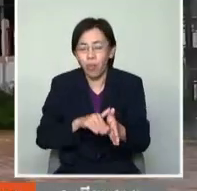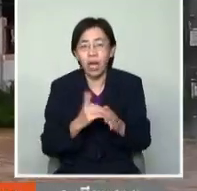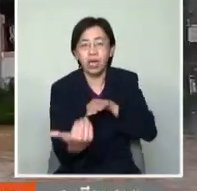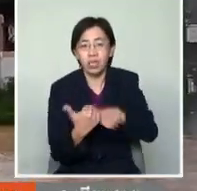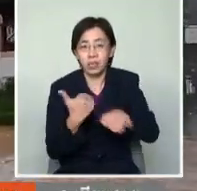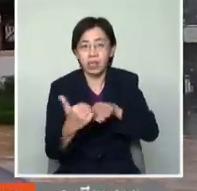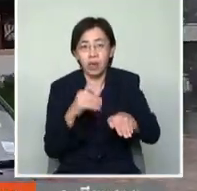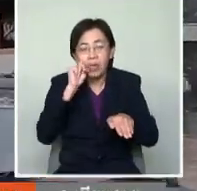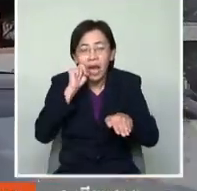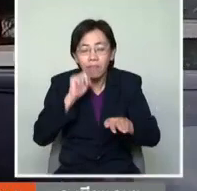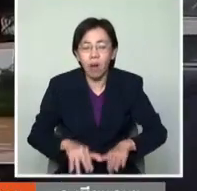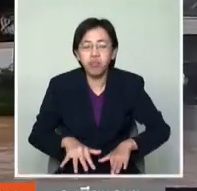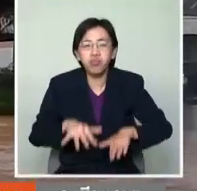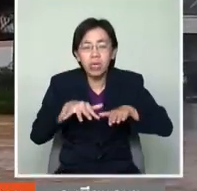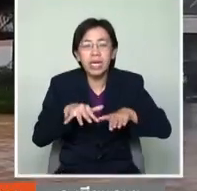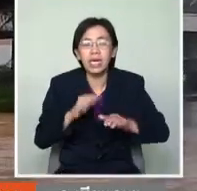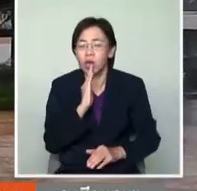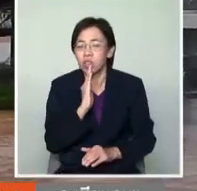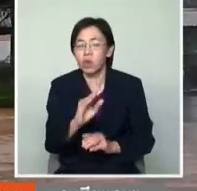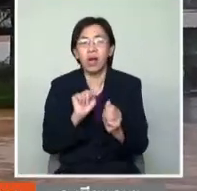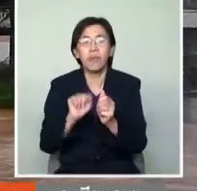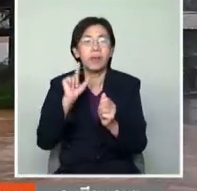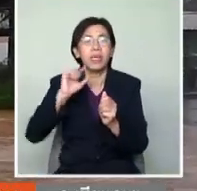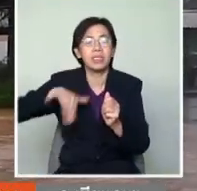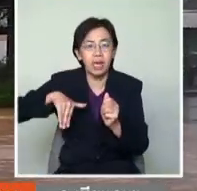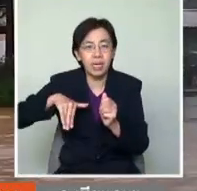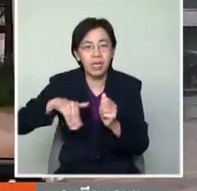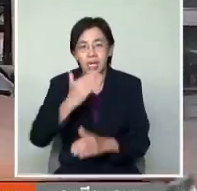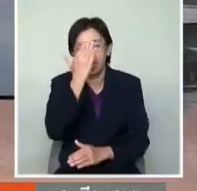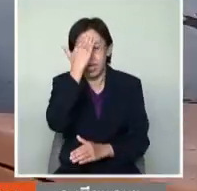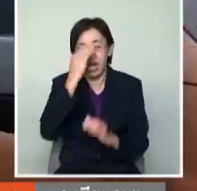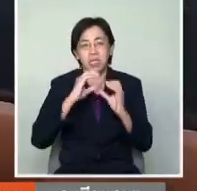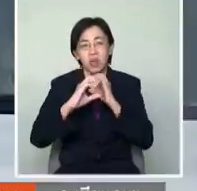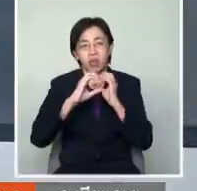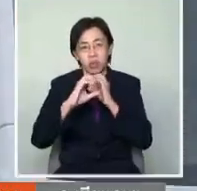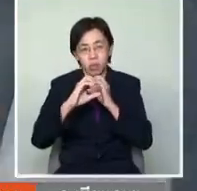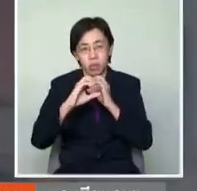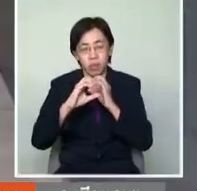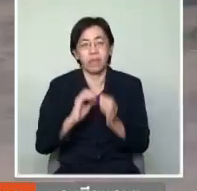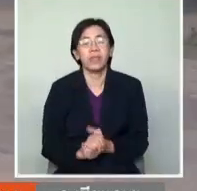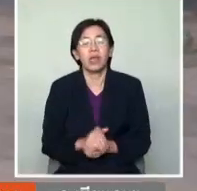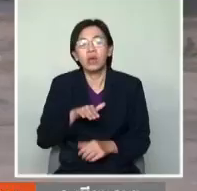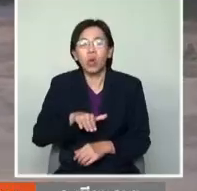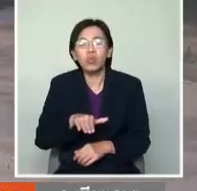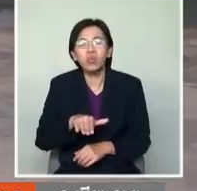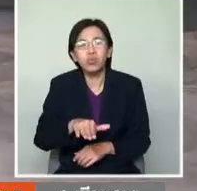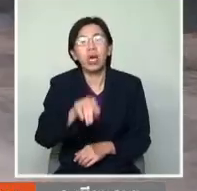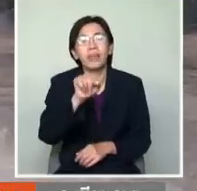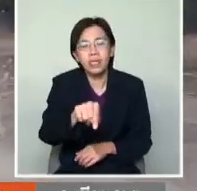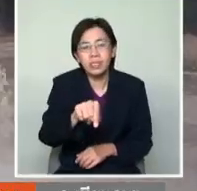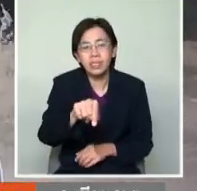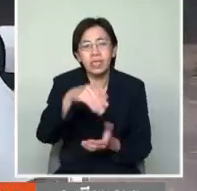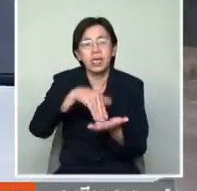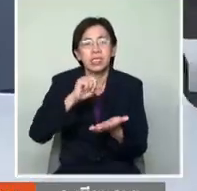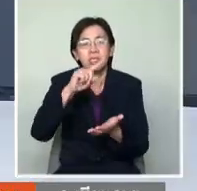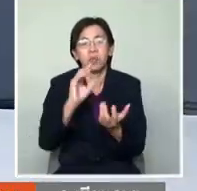พหลโยธินขาเข้าอำเภอแม่สายตั้งแต่ด้านหน้าสถานีขนส่งอำเภอแม่สายจนไปถึงร้านจันกระผักศูนย์พัฒนา